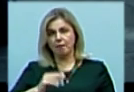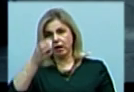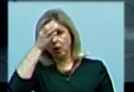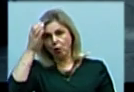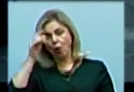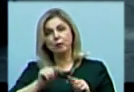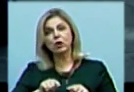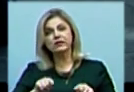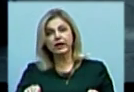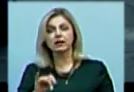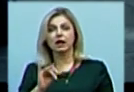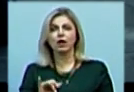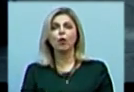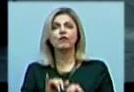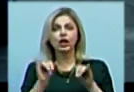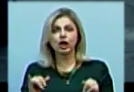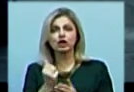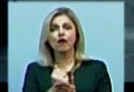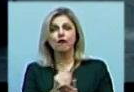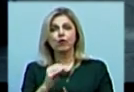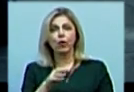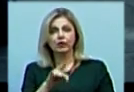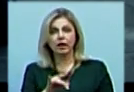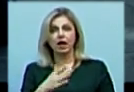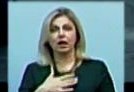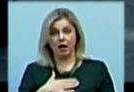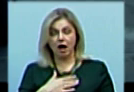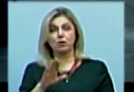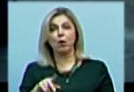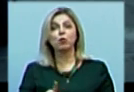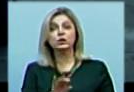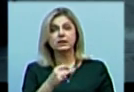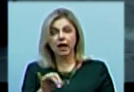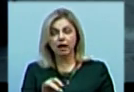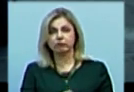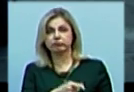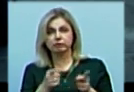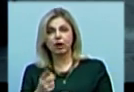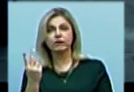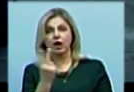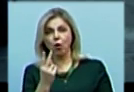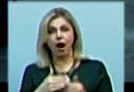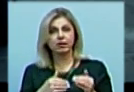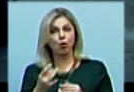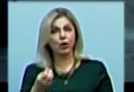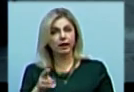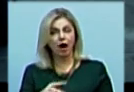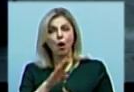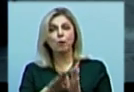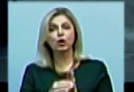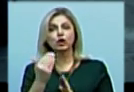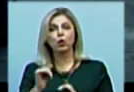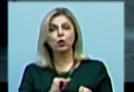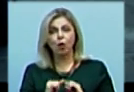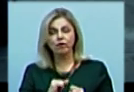науково-просвітницька, поповнились фонди. В результаті музей став другої категорії. Окрім того, було створено під її керівництвом об'єднання